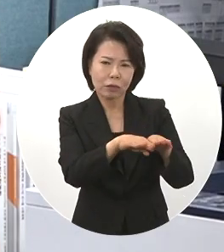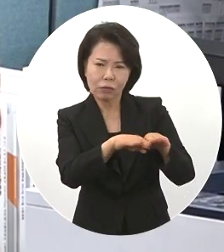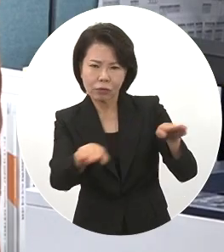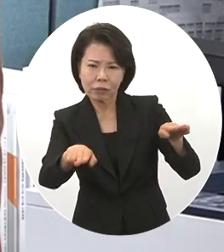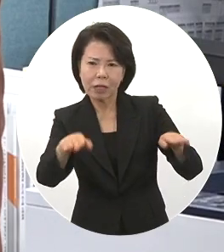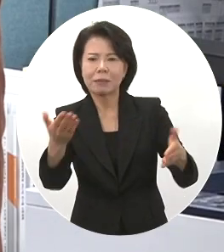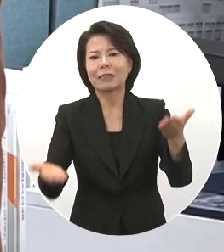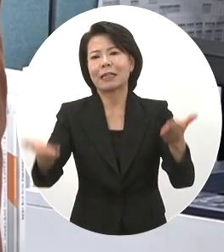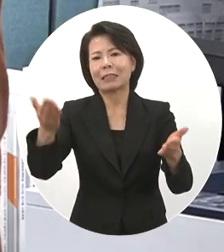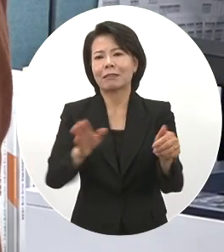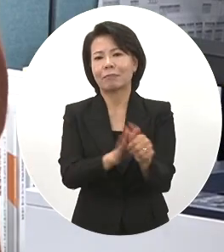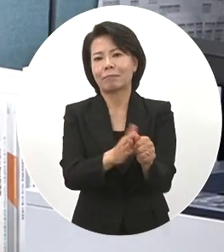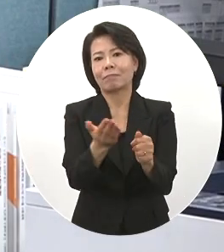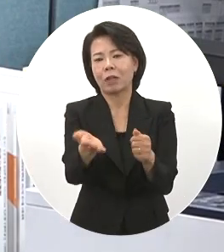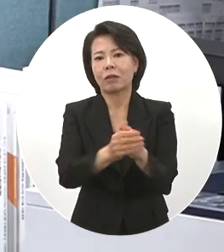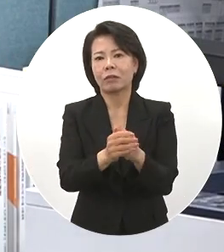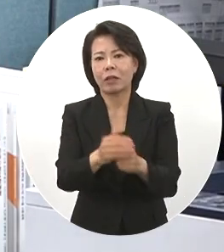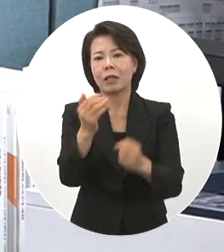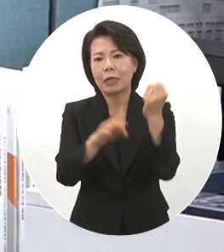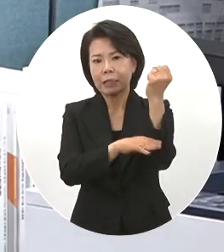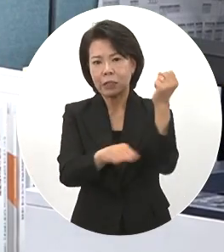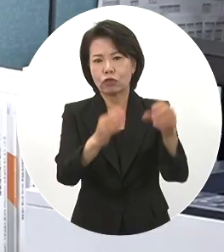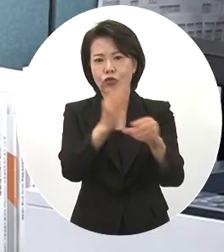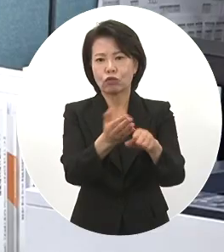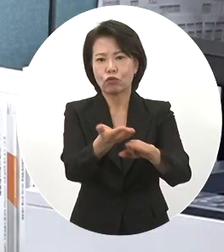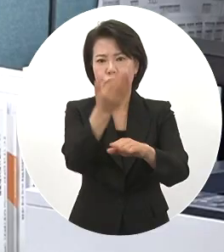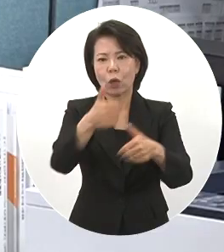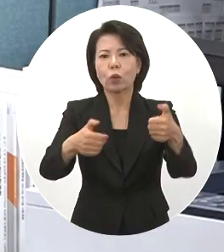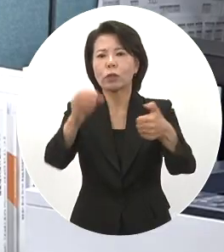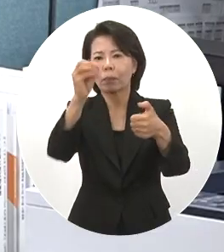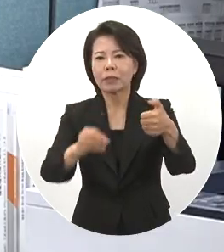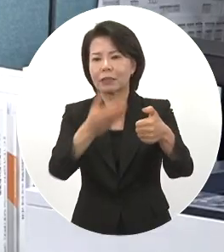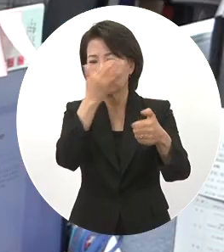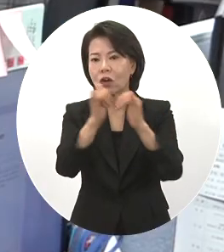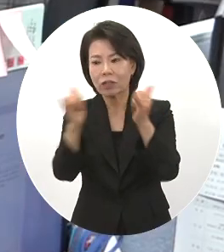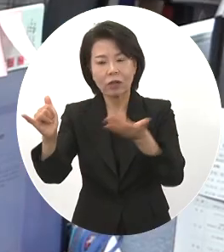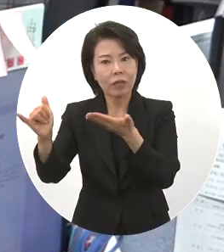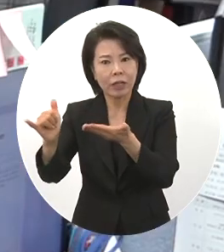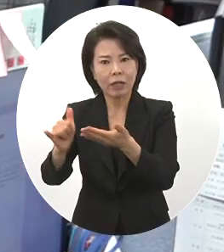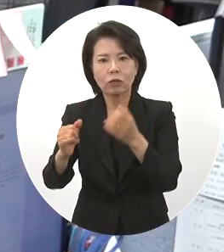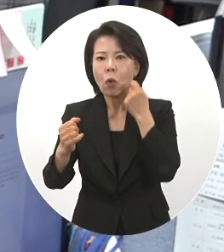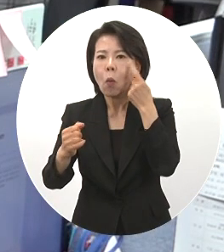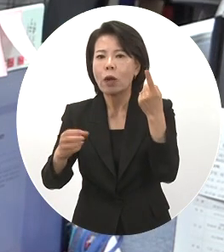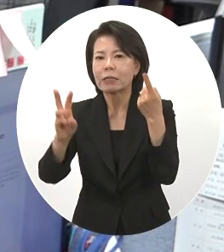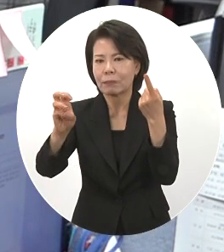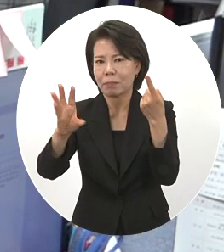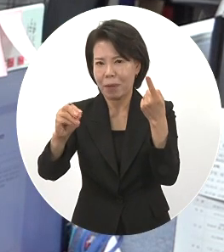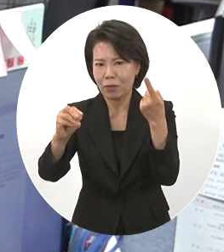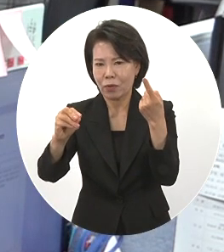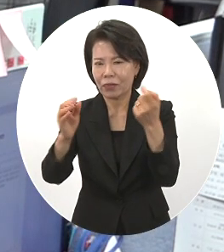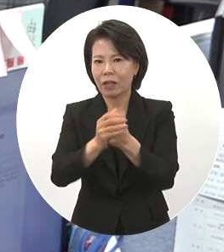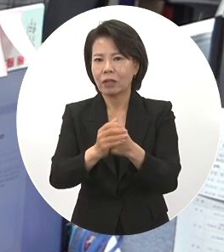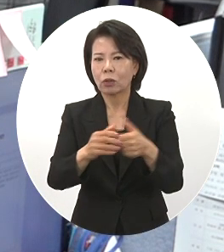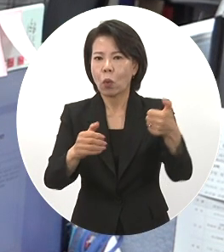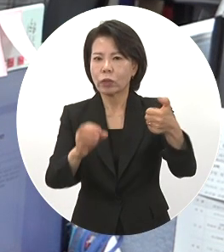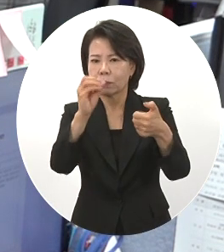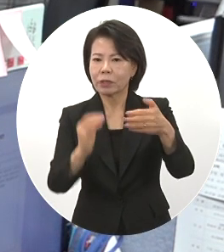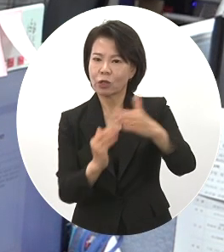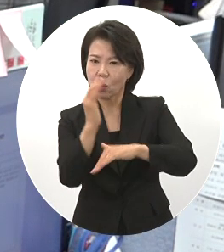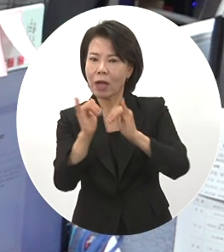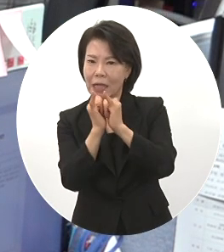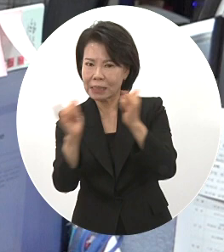수준에 따라 차등 지급되며 기준 중위소득 50% 이하 청년에게는 월 30만 원,